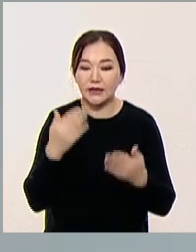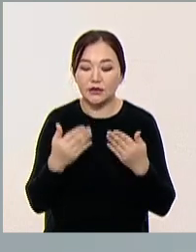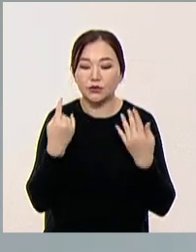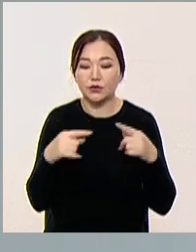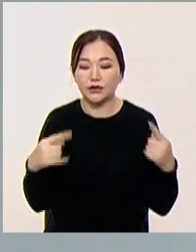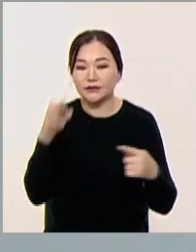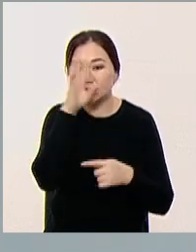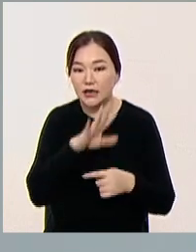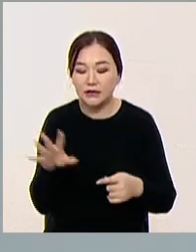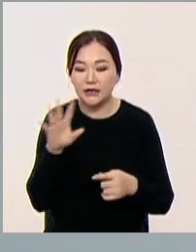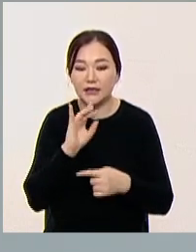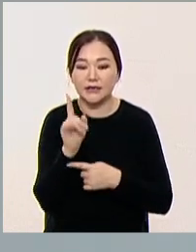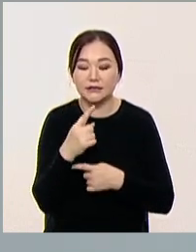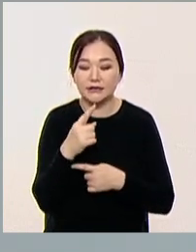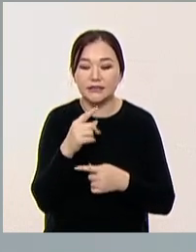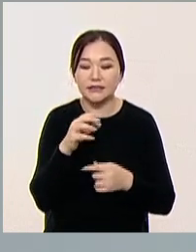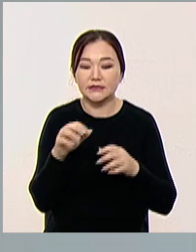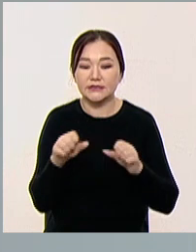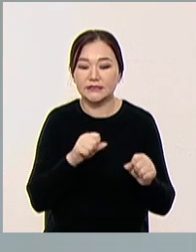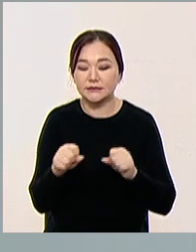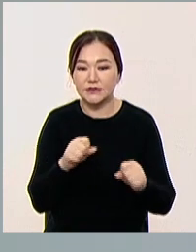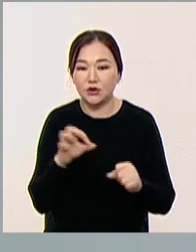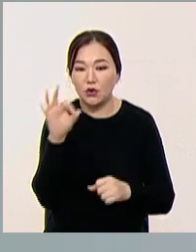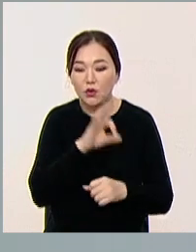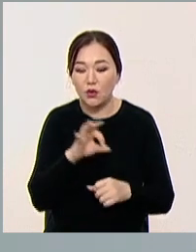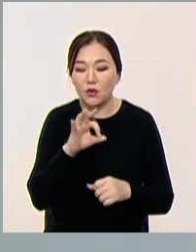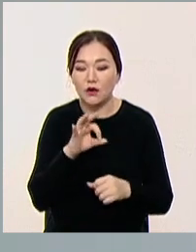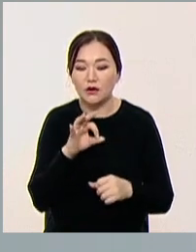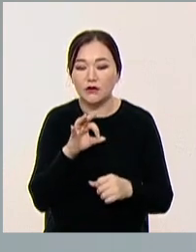другие страны находятся в едином сейсмическом